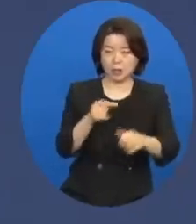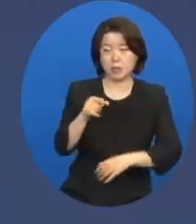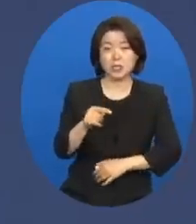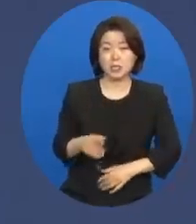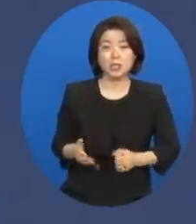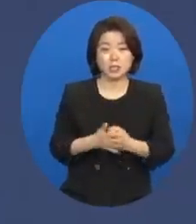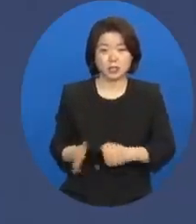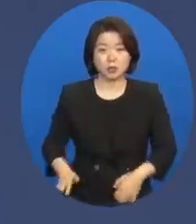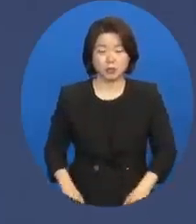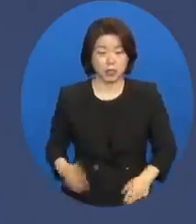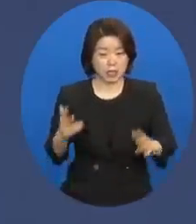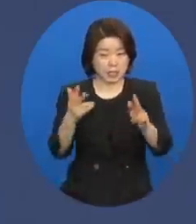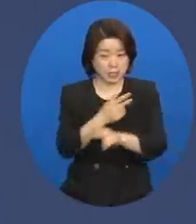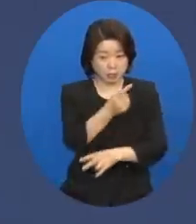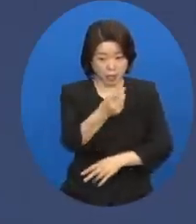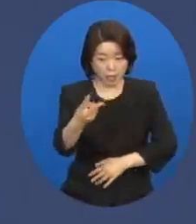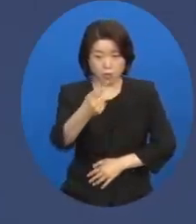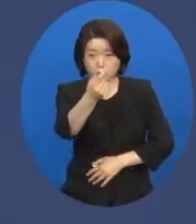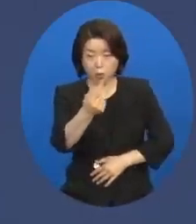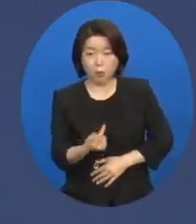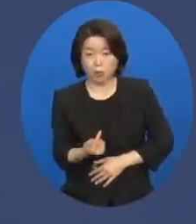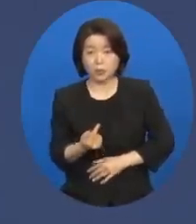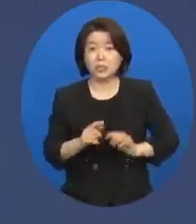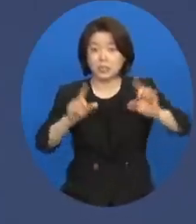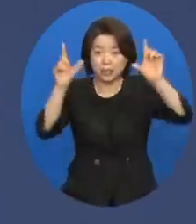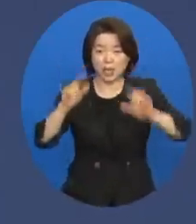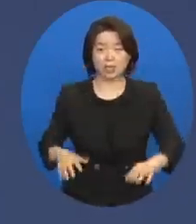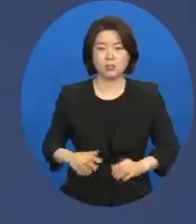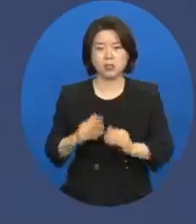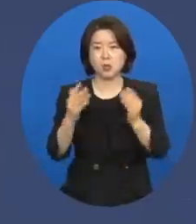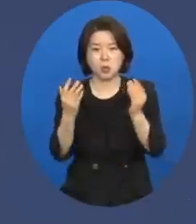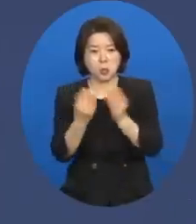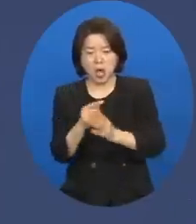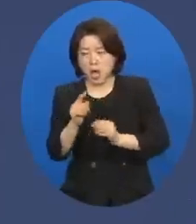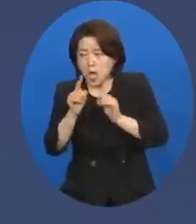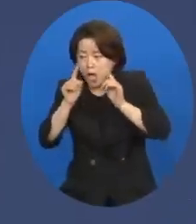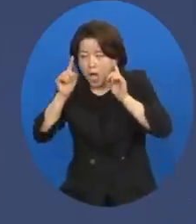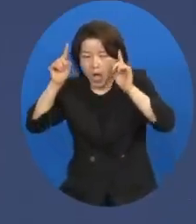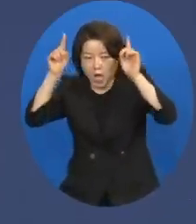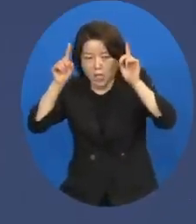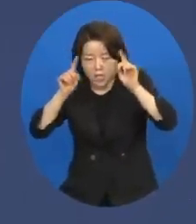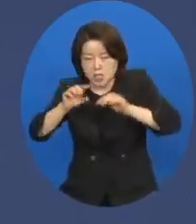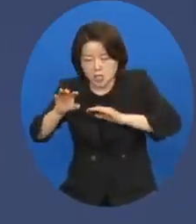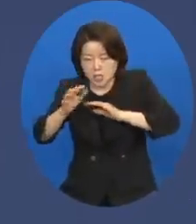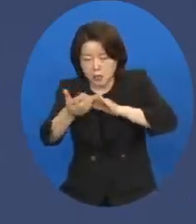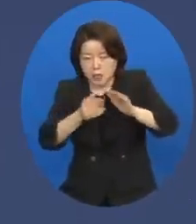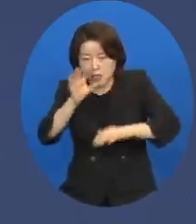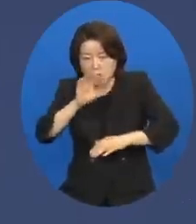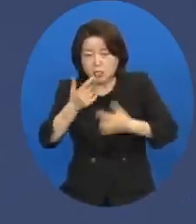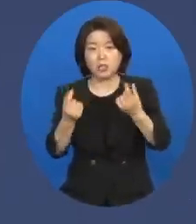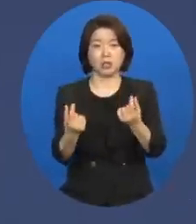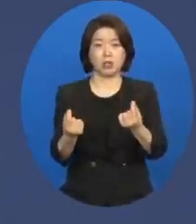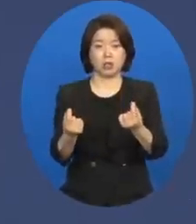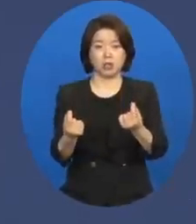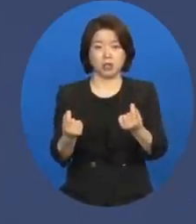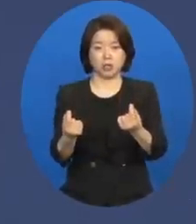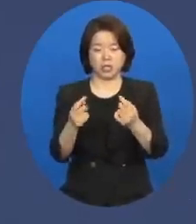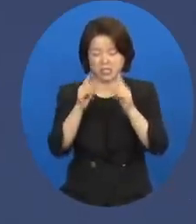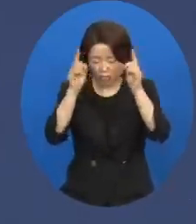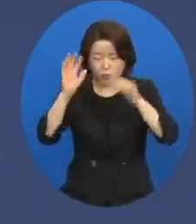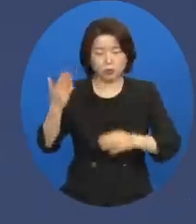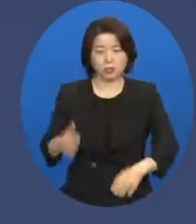남편이니까 일주일에 한두 번 오시는 아버지 오시는 날은 완전히 지옥 예행 연습을 하는 시간이에요.